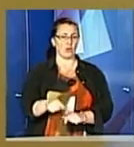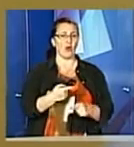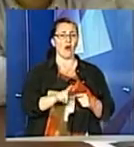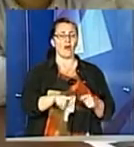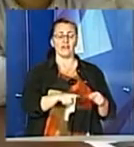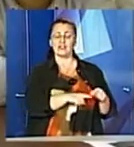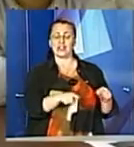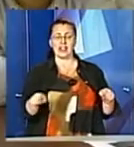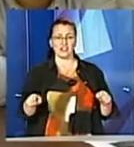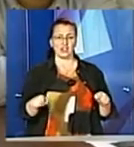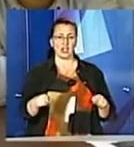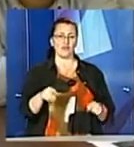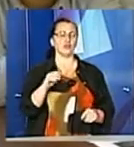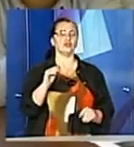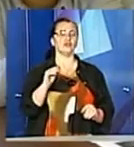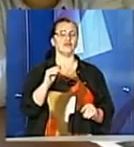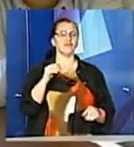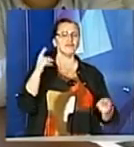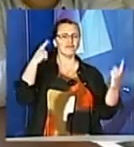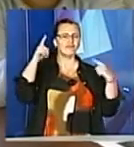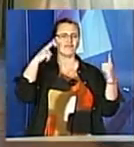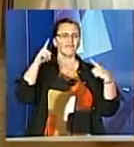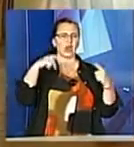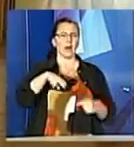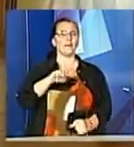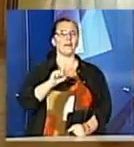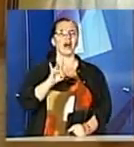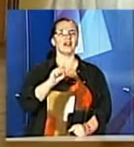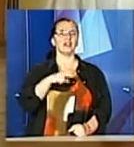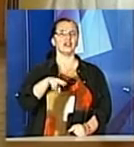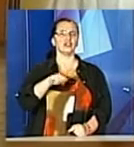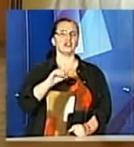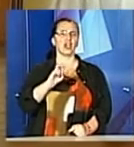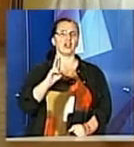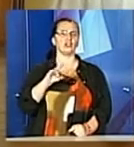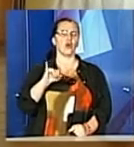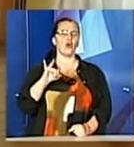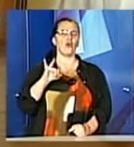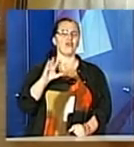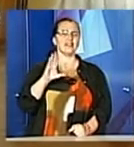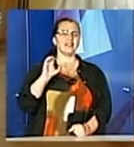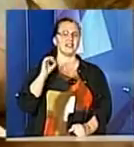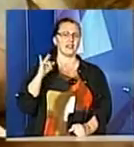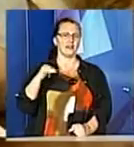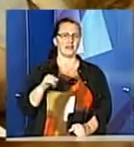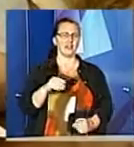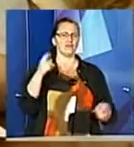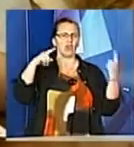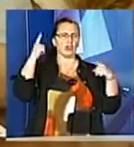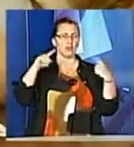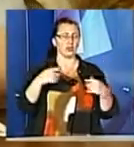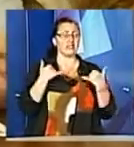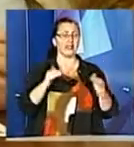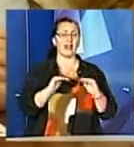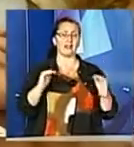працюватимуть з темами параджанівської свободи творчості. Окрім цього, фестиваль матиме і освітню програму для дітей та дорослих. Це